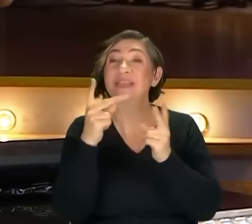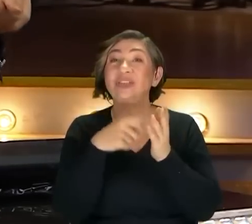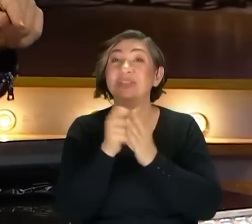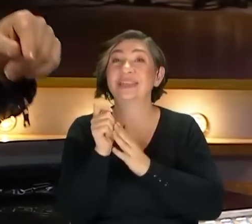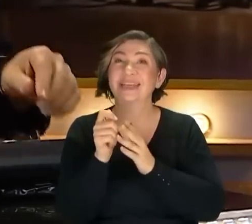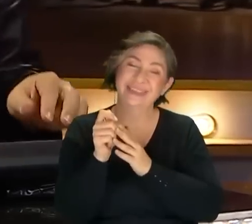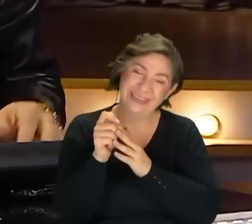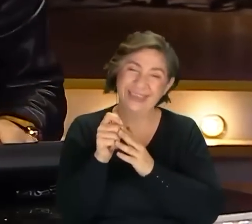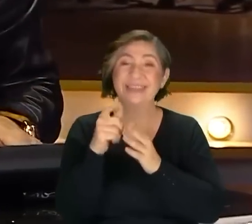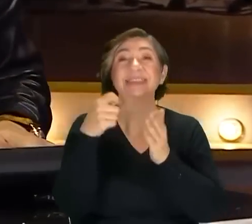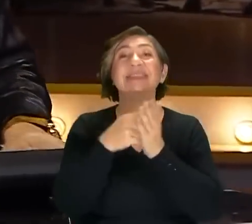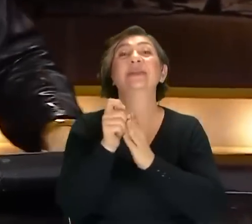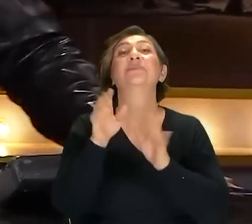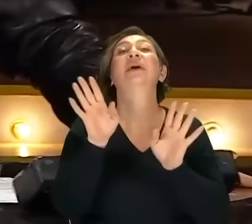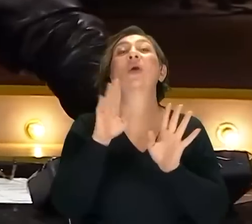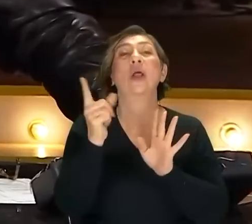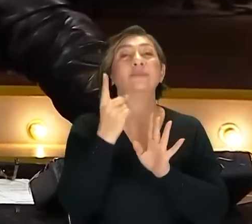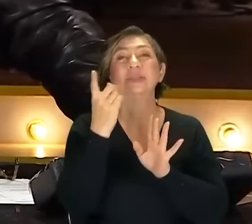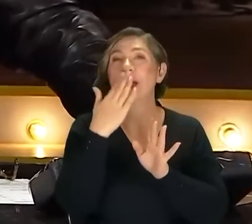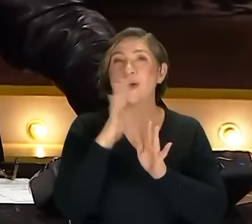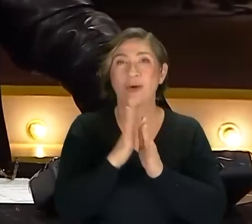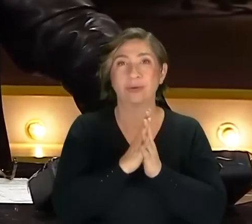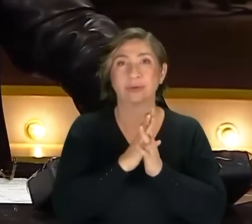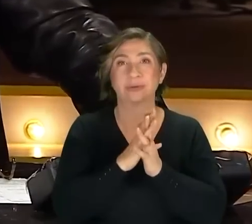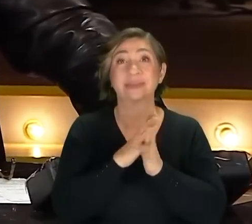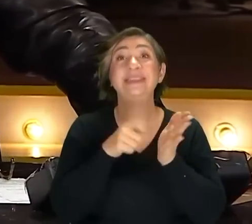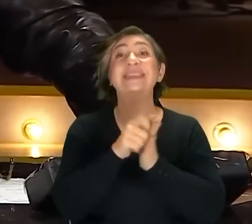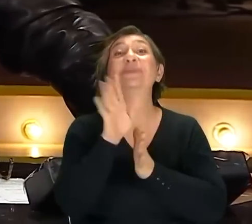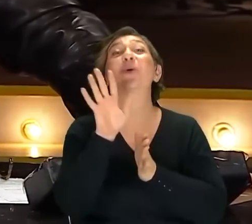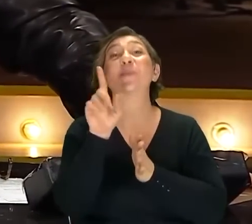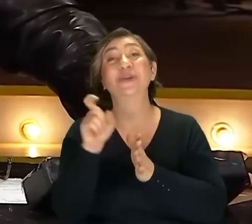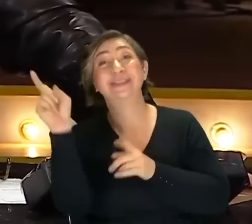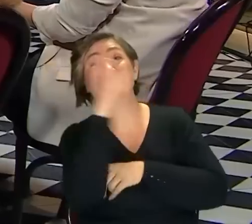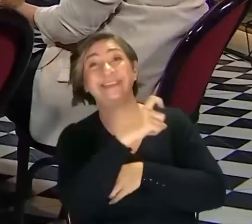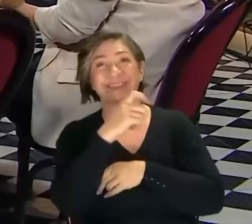şimdi. Silindi. Yok, öyle aynen. Bir şey yok. Silinmiyor mu?